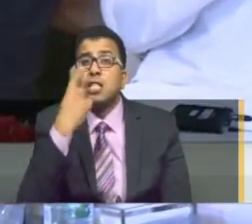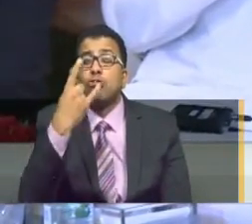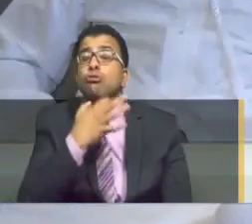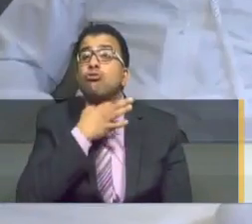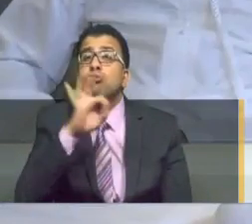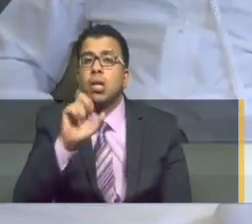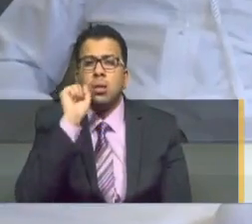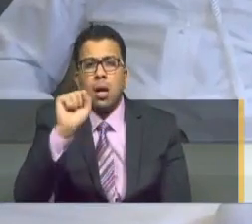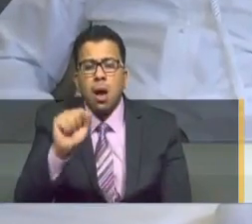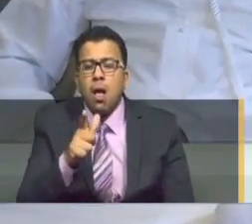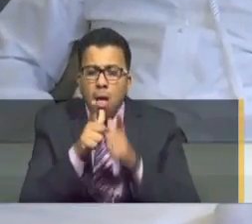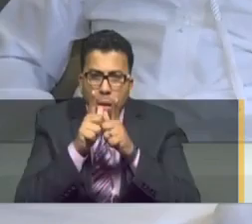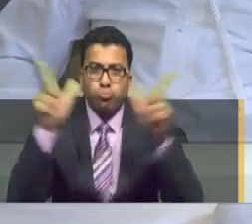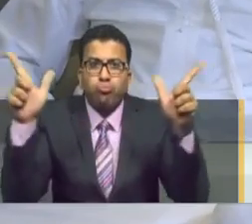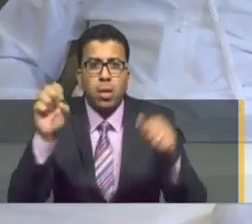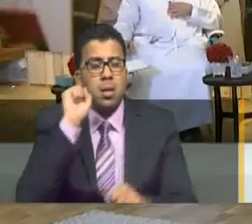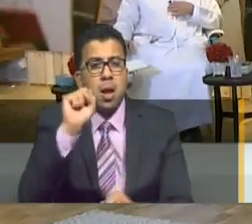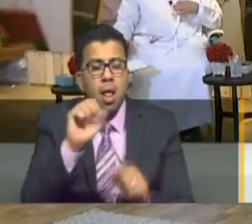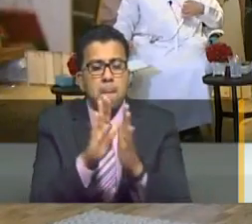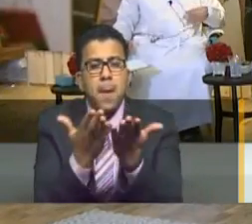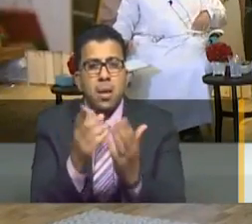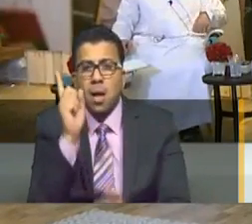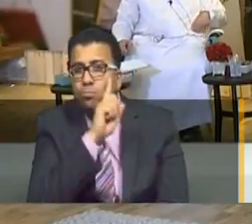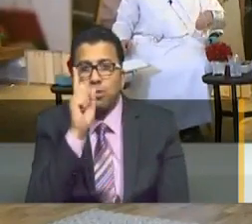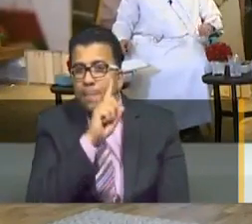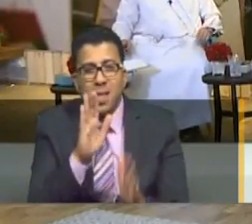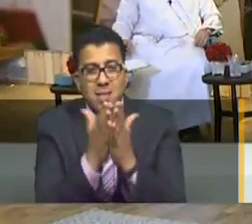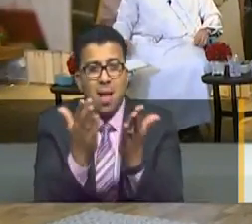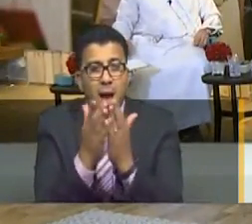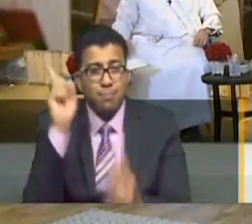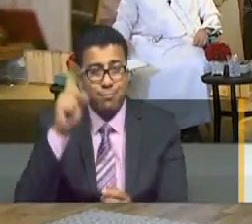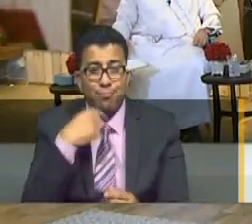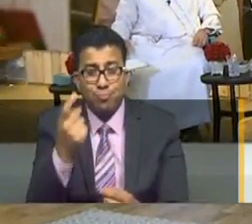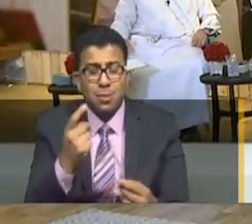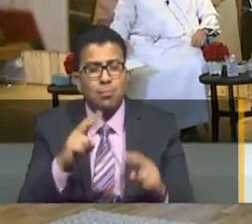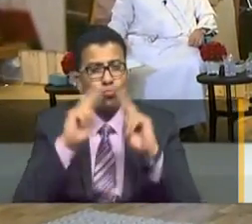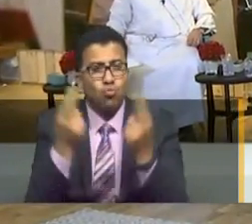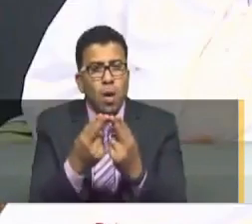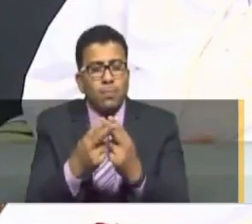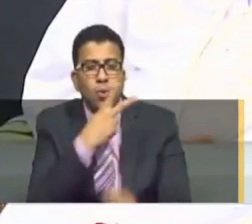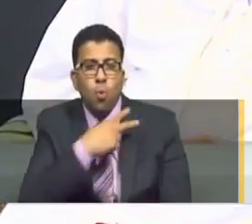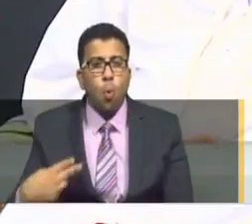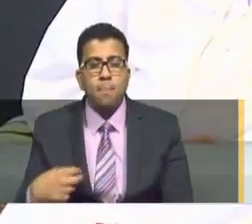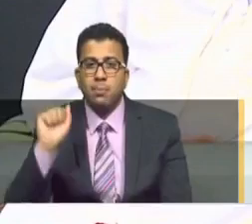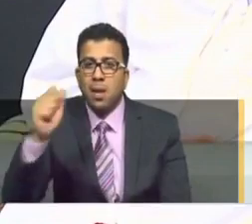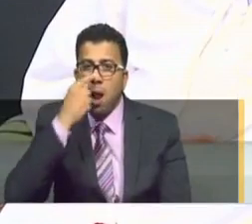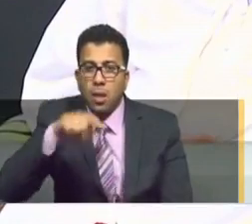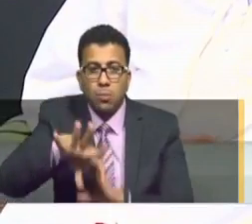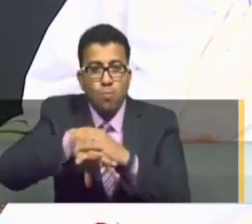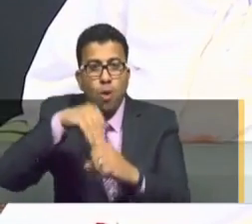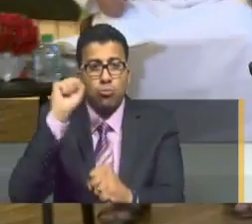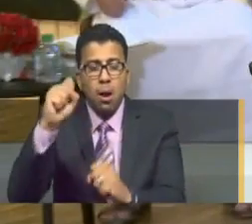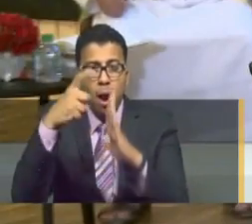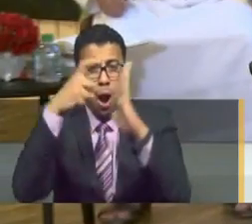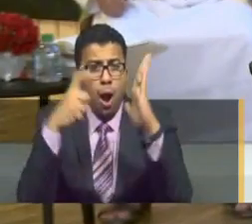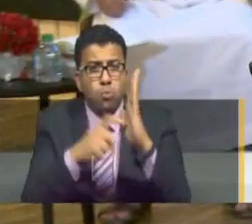كشف النقاب عنه على هامش معرض أبوظبي الدولي للكتاب لمجموعة السياسات الحكومية والمشاريع الوطنية